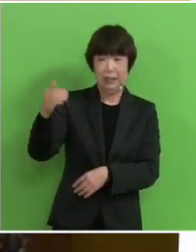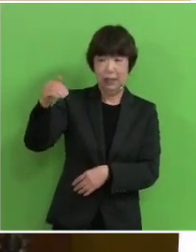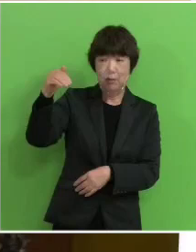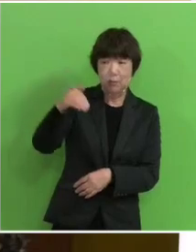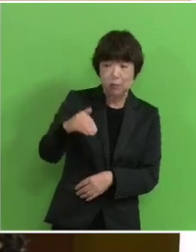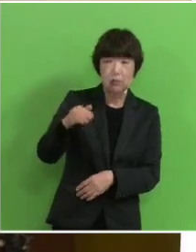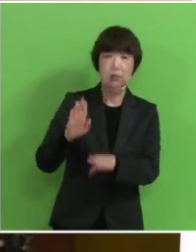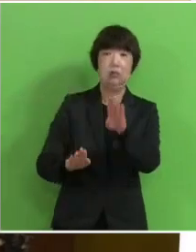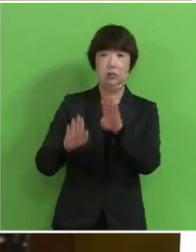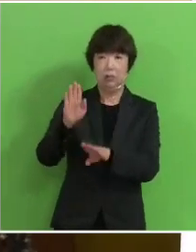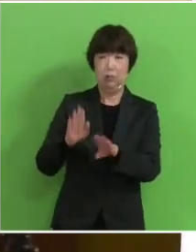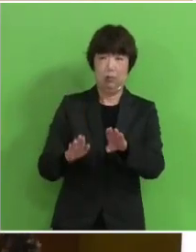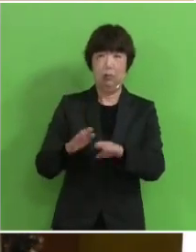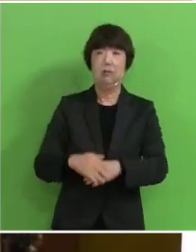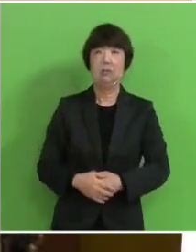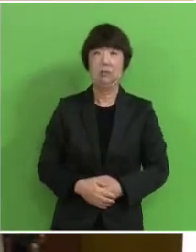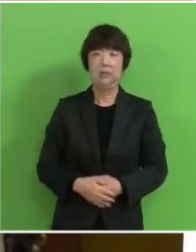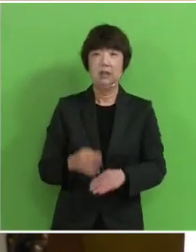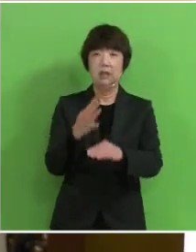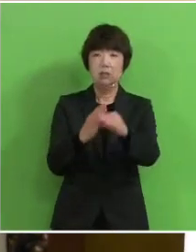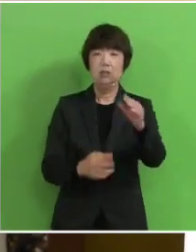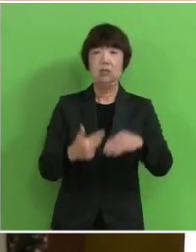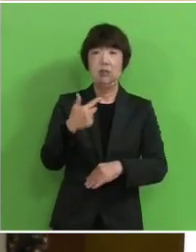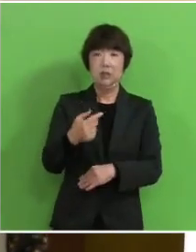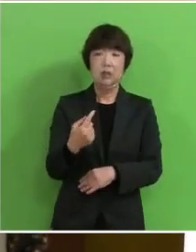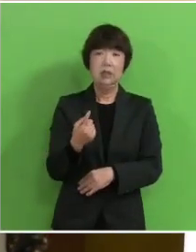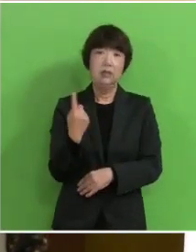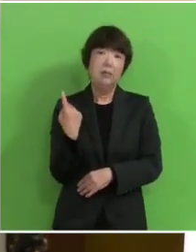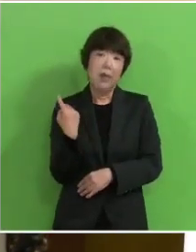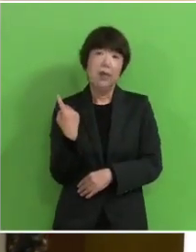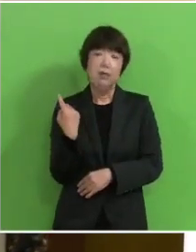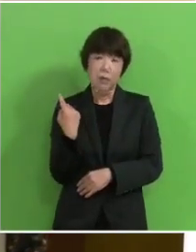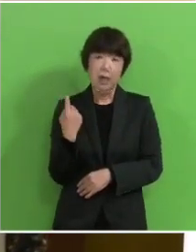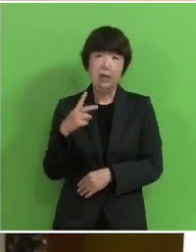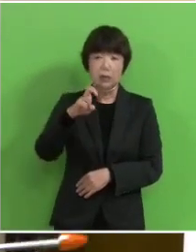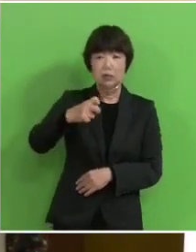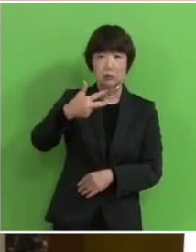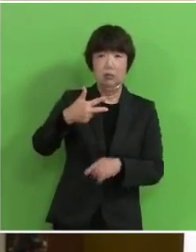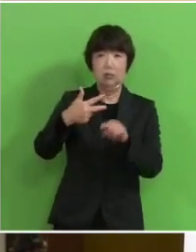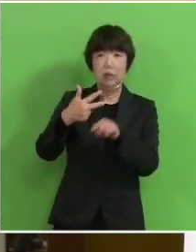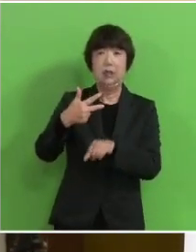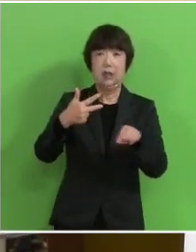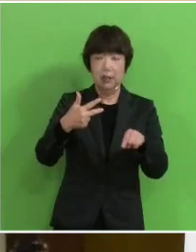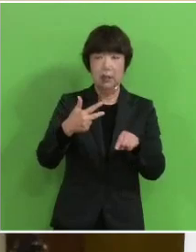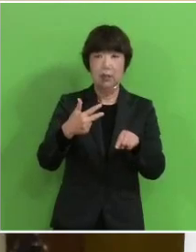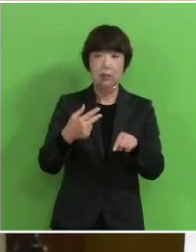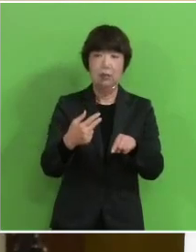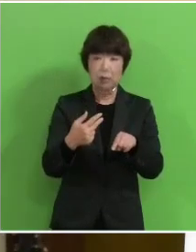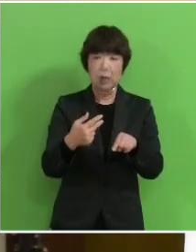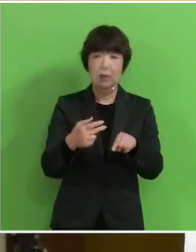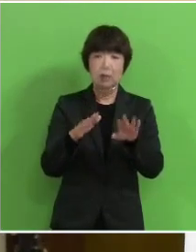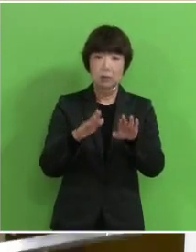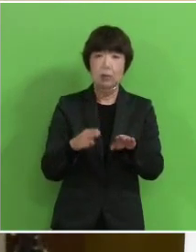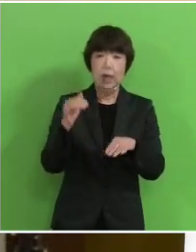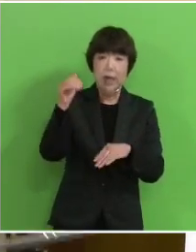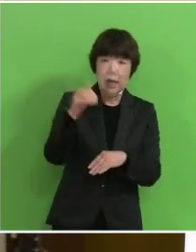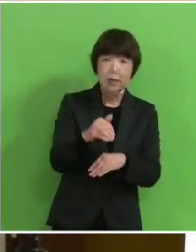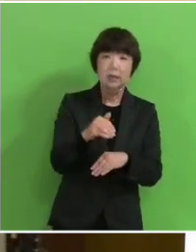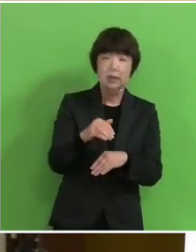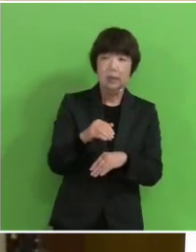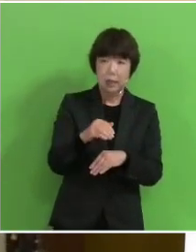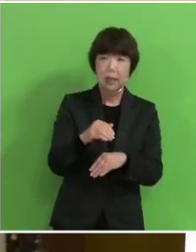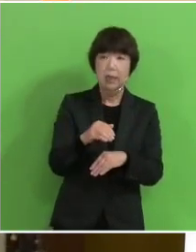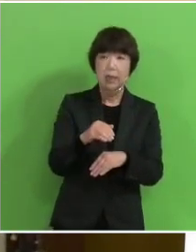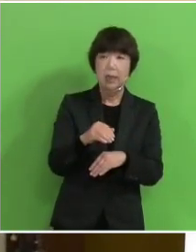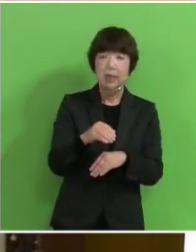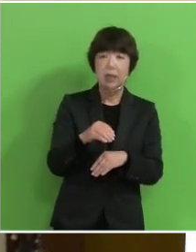ます四国中央市前日27名確認されておりましたがえ昨日は10名あの27